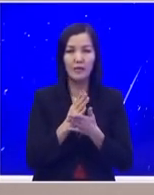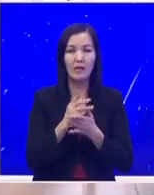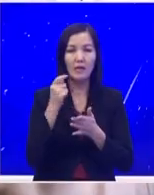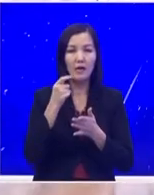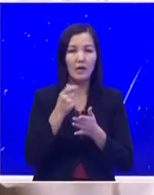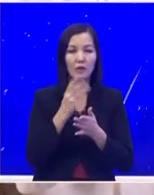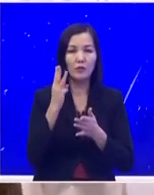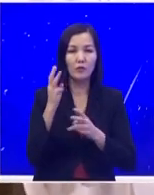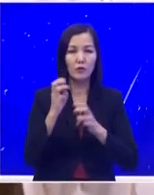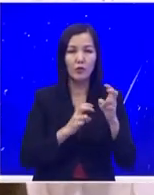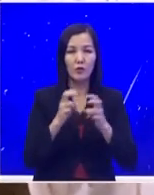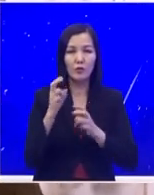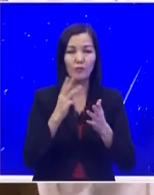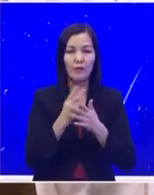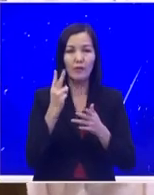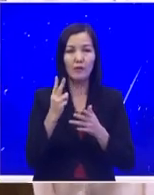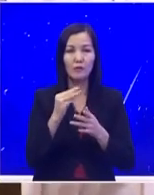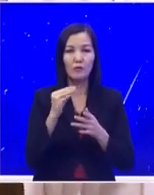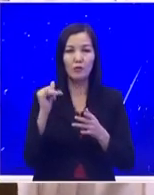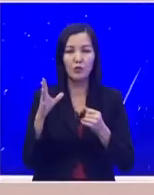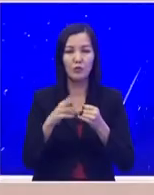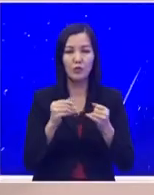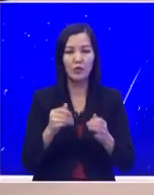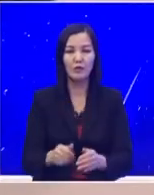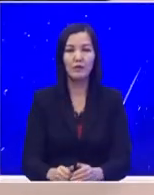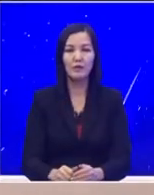зауыт айналысады, оның екеуі Жетісу жерінде.